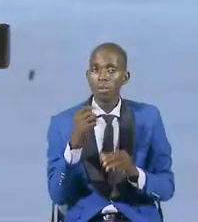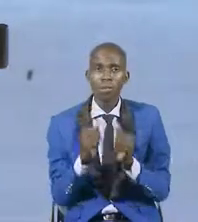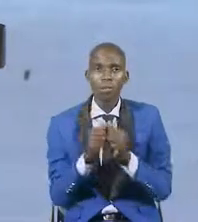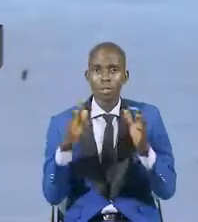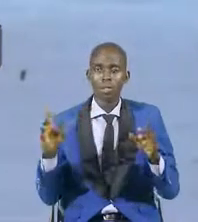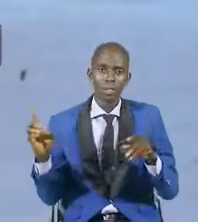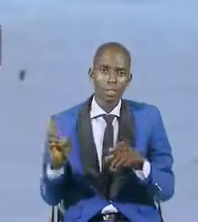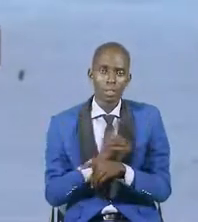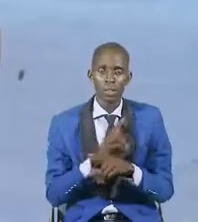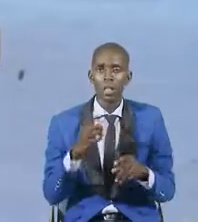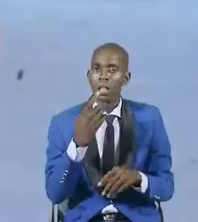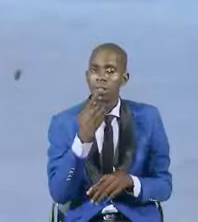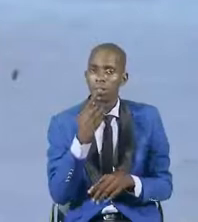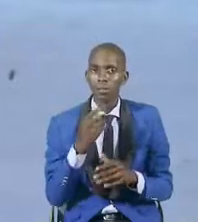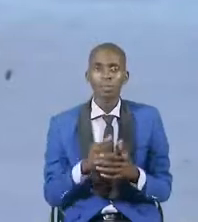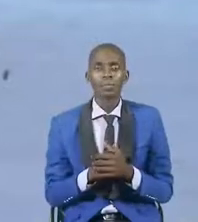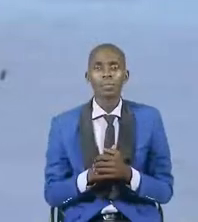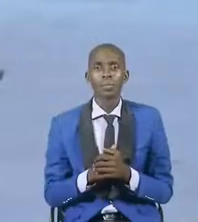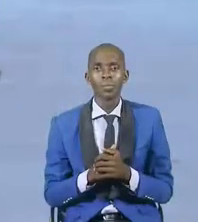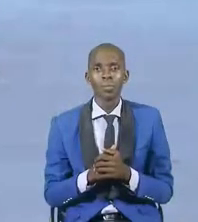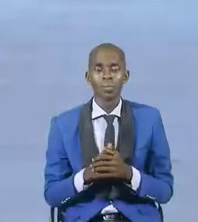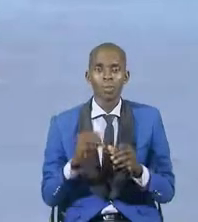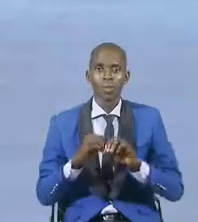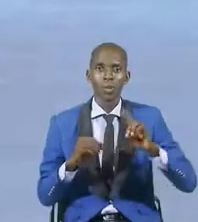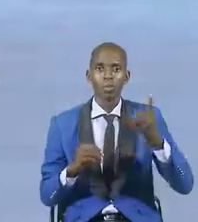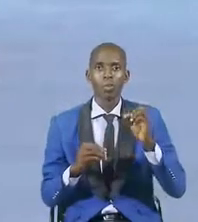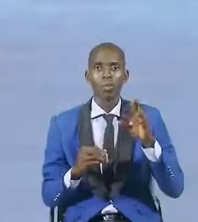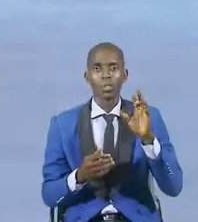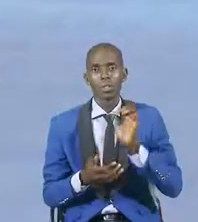disciplinées. La diversité de langues